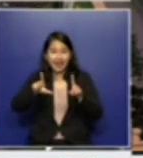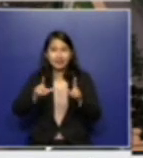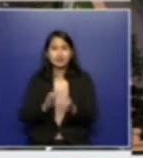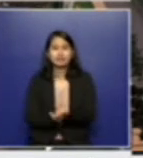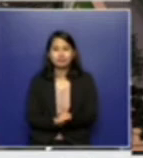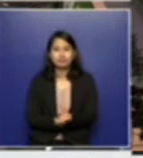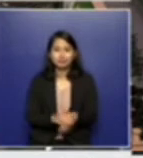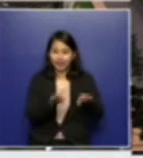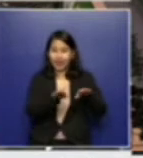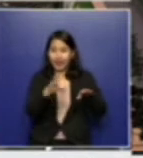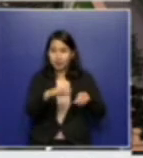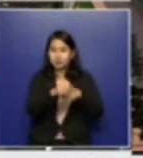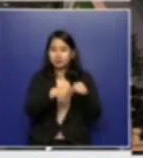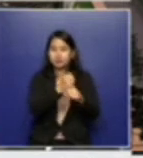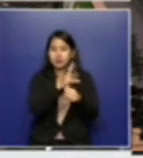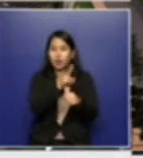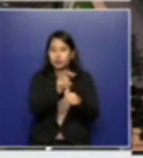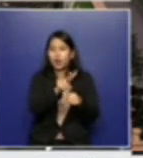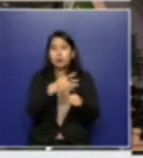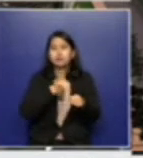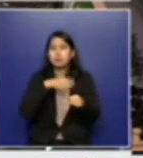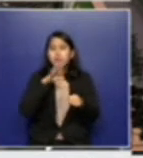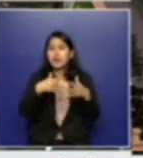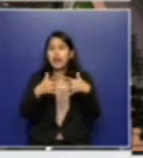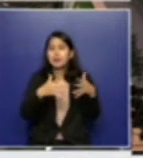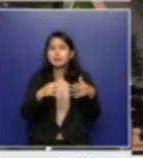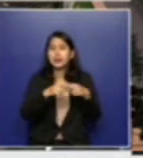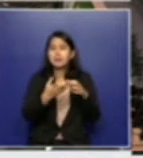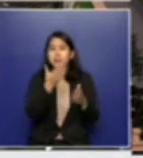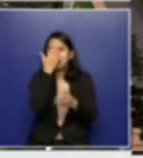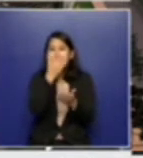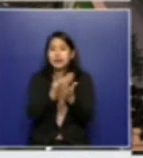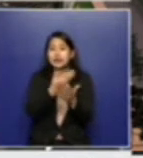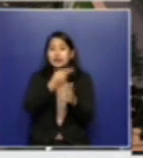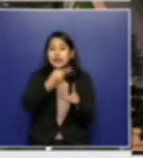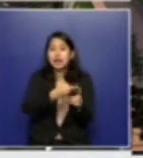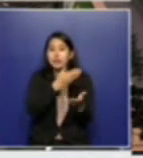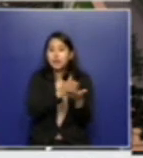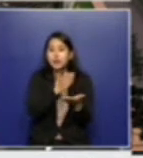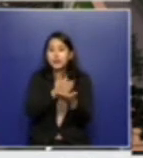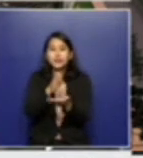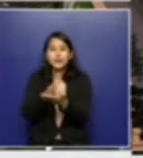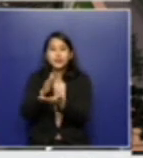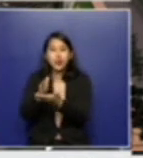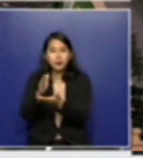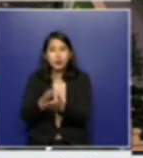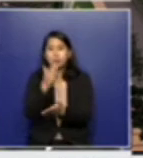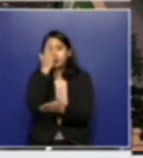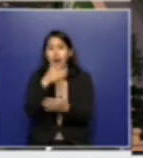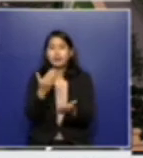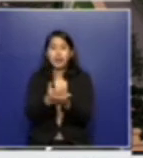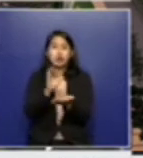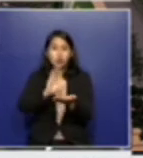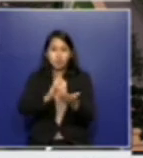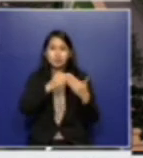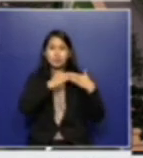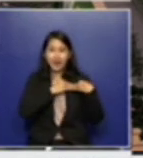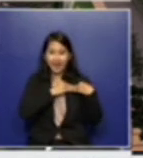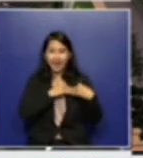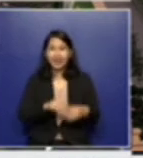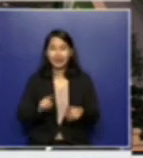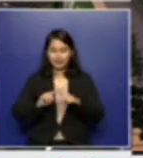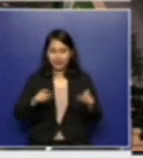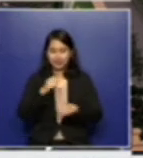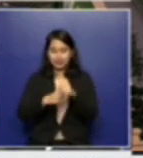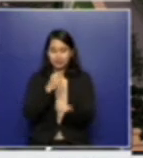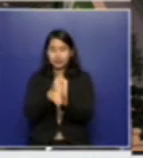แรกที่มาจากปี62ผมไม่ว่านะครับเพราะว่าท่านผ่อนซื้อก็ว่ากันไปเพราะว่ามันเป็นภาระงบประมาณแต่ว่าปี63เ